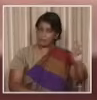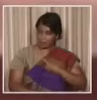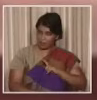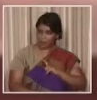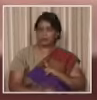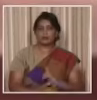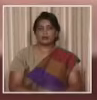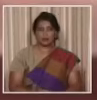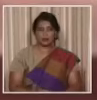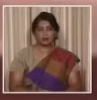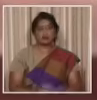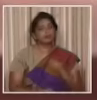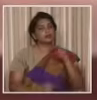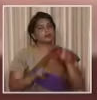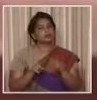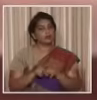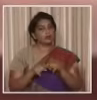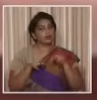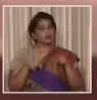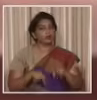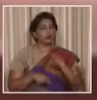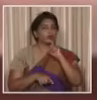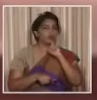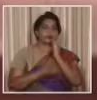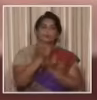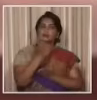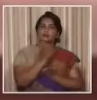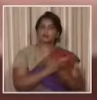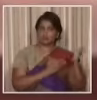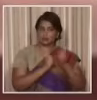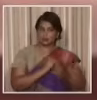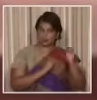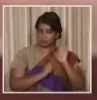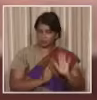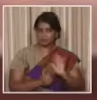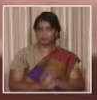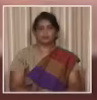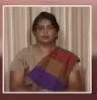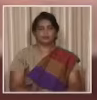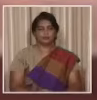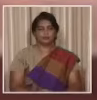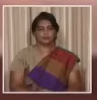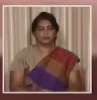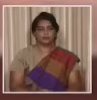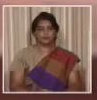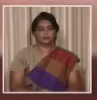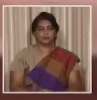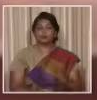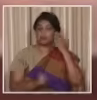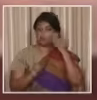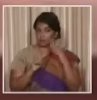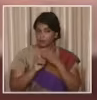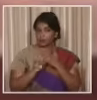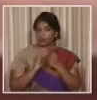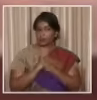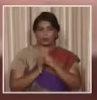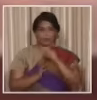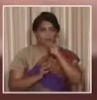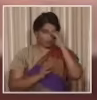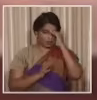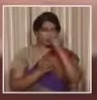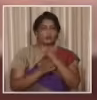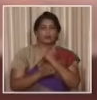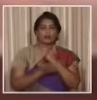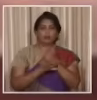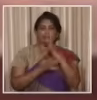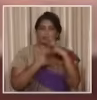ගරු කතානායකතුමනි. ඒ අනුව මම දැන් අධිකරණයට ඒ කටයුතු ටික කරගෙන යනවා ගරු කතානායකතුමනි. මේ කාරණාව ගරු කතානායකතුමනි මම letter of demand